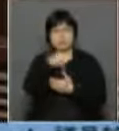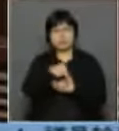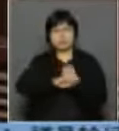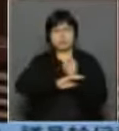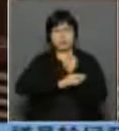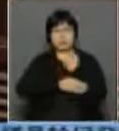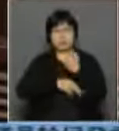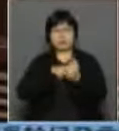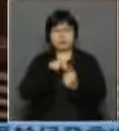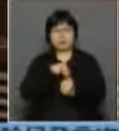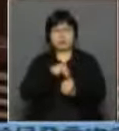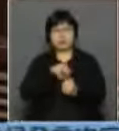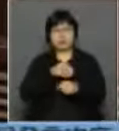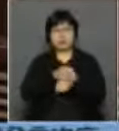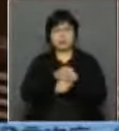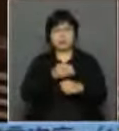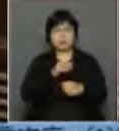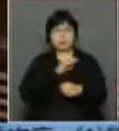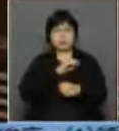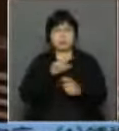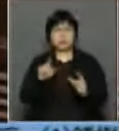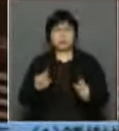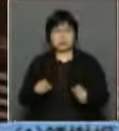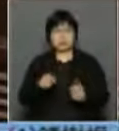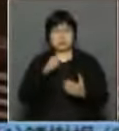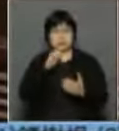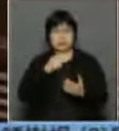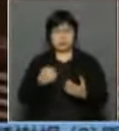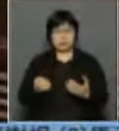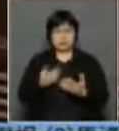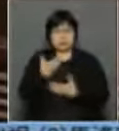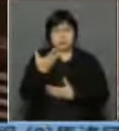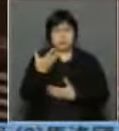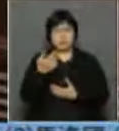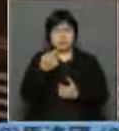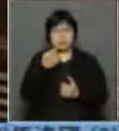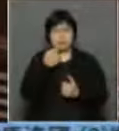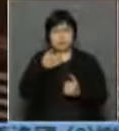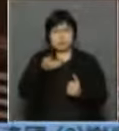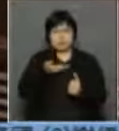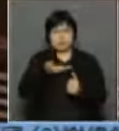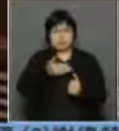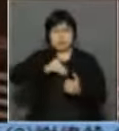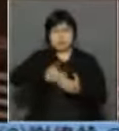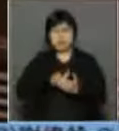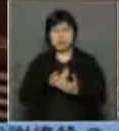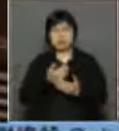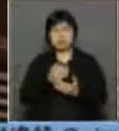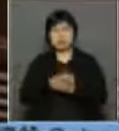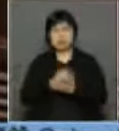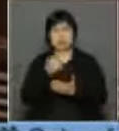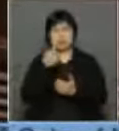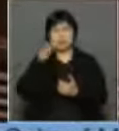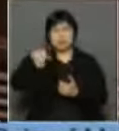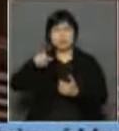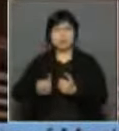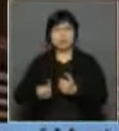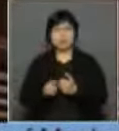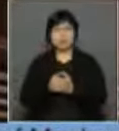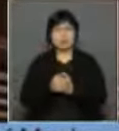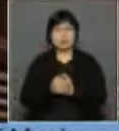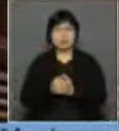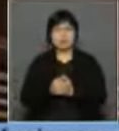社會為何會提到這麼激昂要血債血償，血從何來